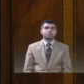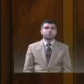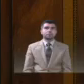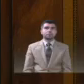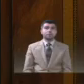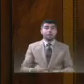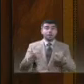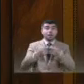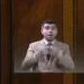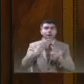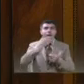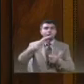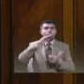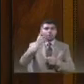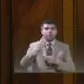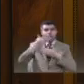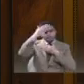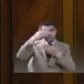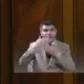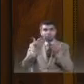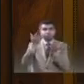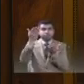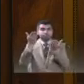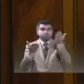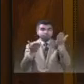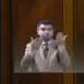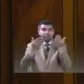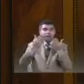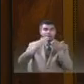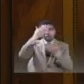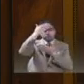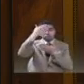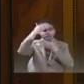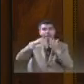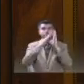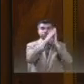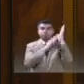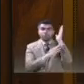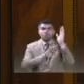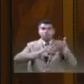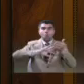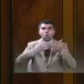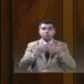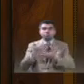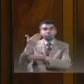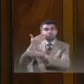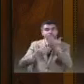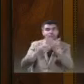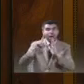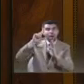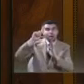إن بلادنا نجحت في الحفاظ على التوازنات الاقتصادية الأساسية، إذ تمكنت من